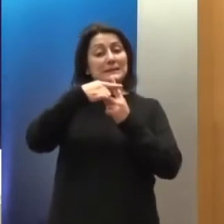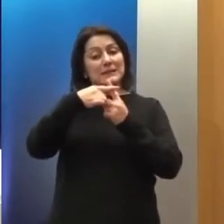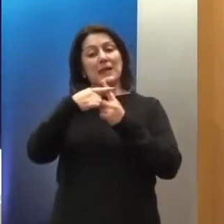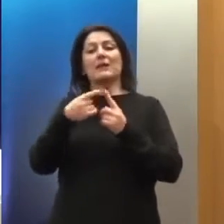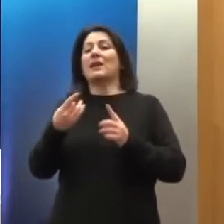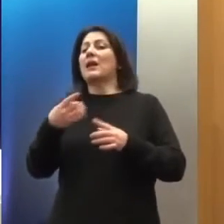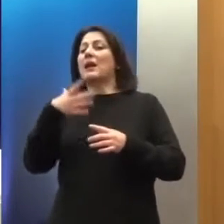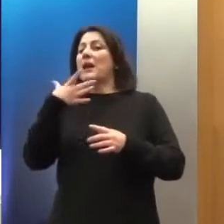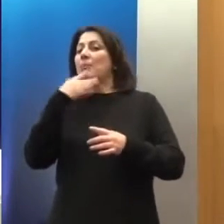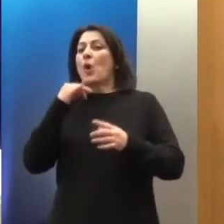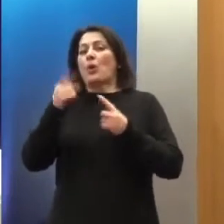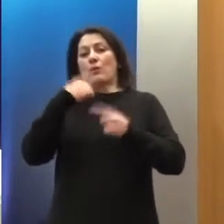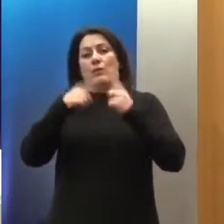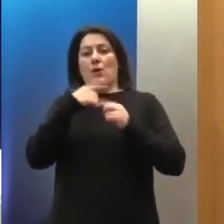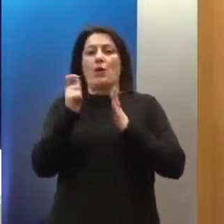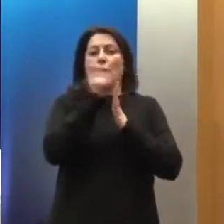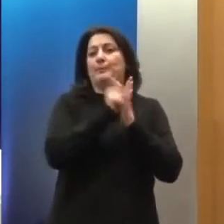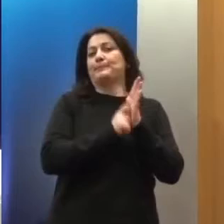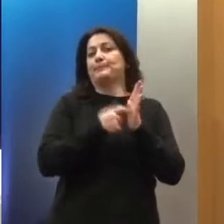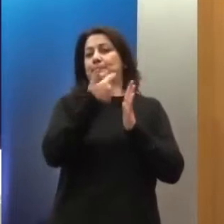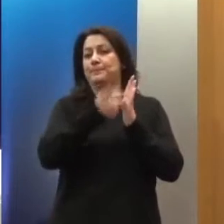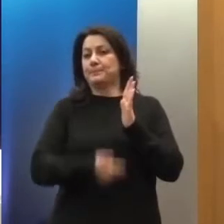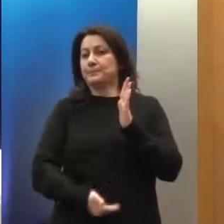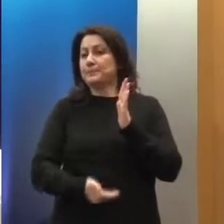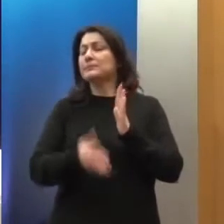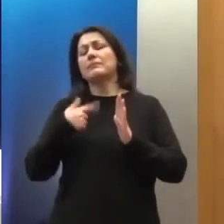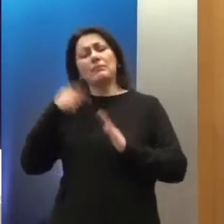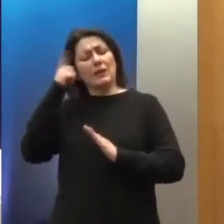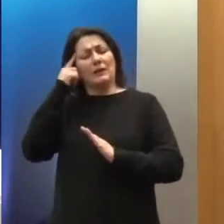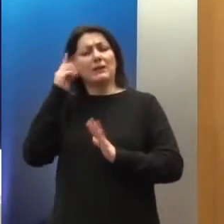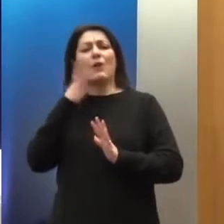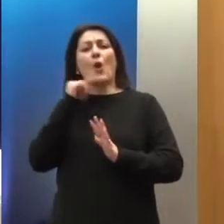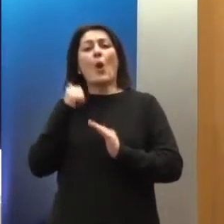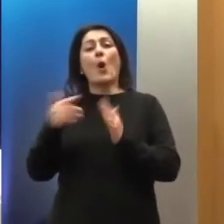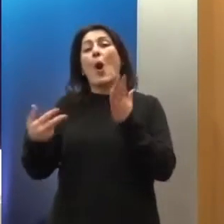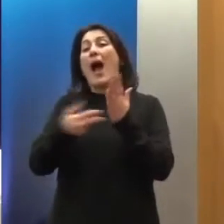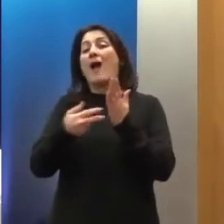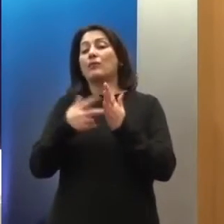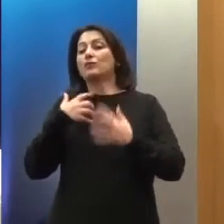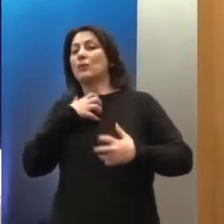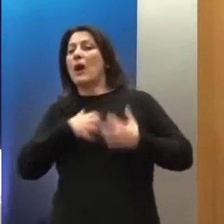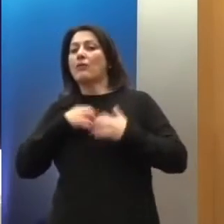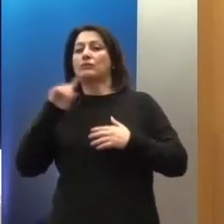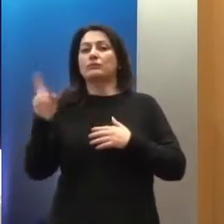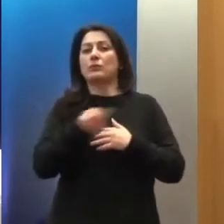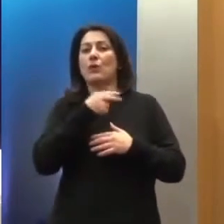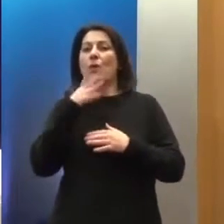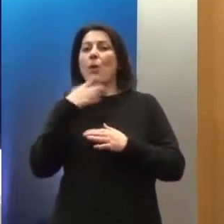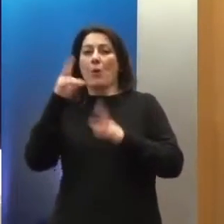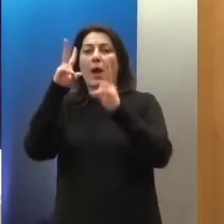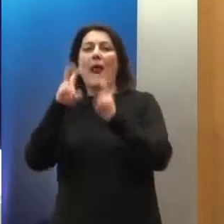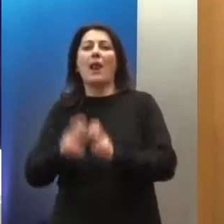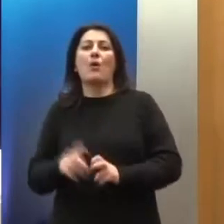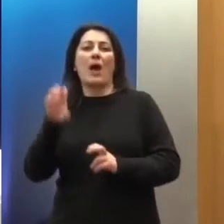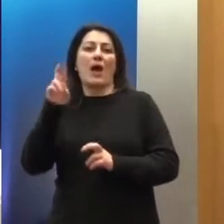έκθεση, η οποία εξηγούσε πολύ σημαντικά στοιχεία. Μπορώ να καταλάβω γιατί έγινε αυτό, γιατί υπήρχε η αγωνία του Αυγούστου και της έκθεσης και του ελέγχου της ΕΡΤ, οπότε έπρεπε αυτό